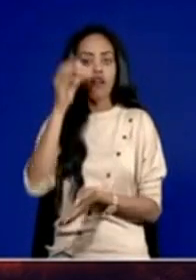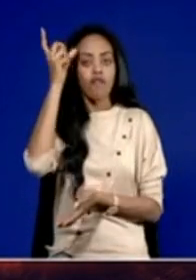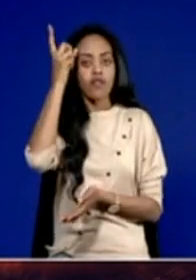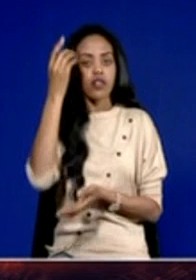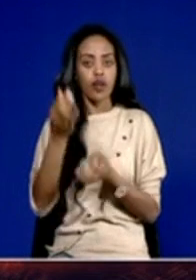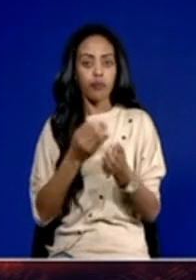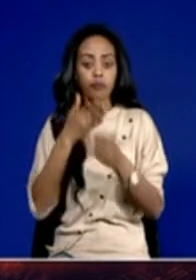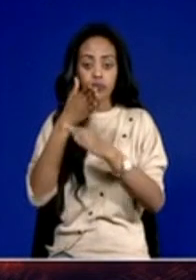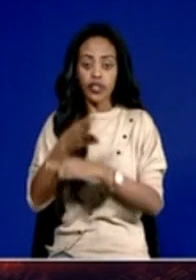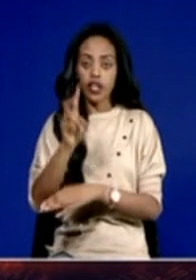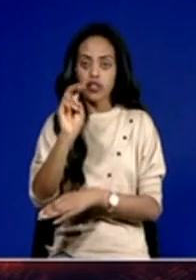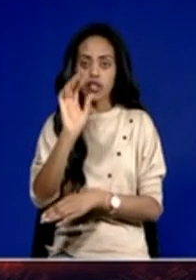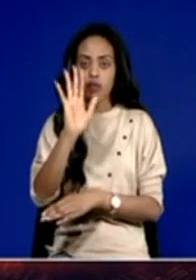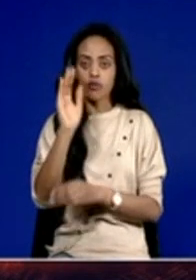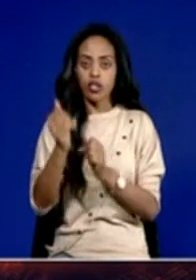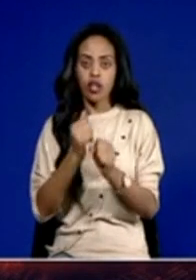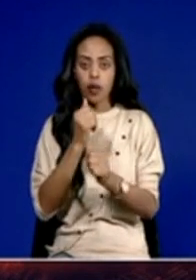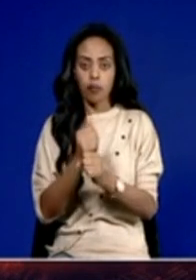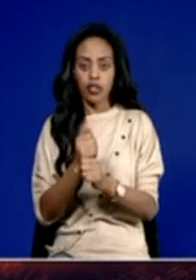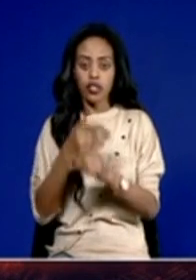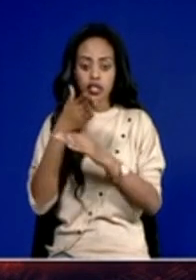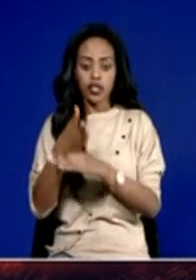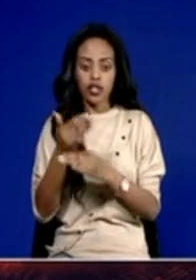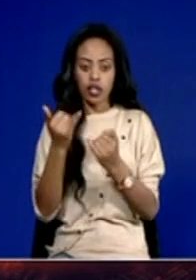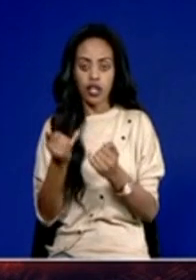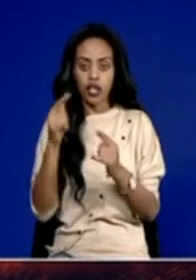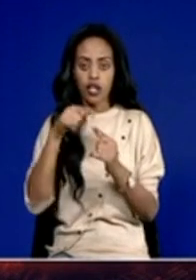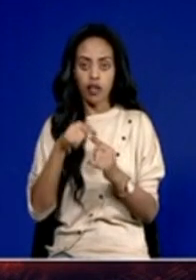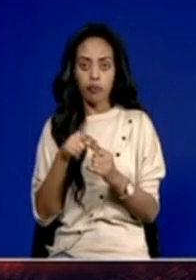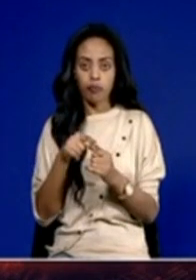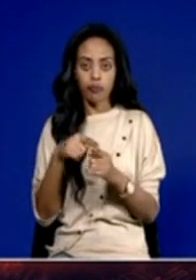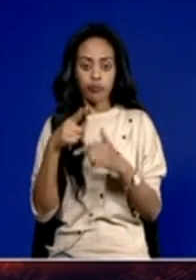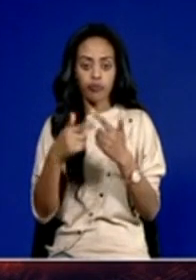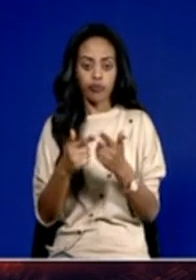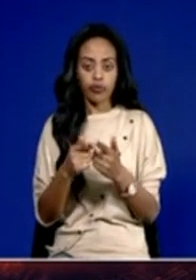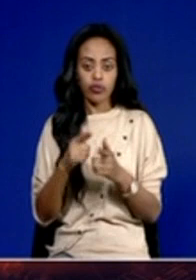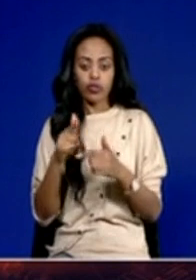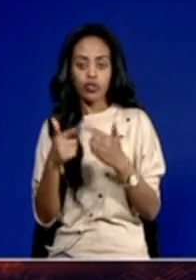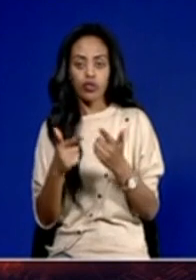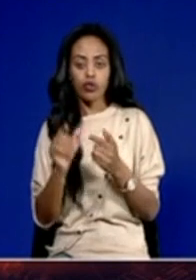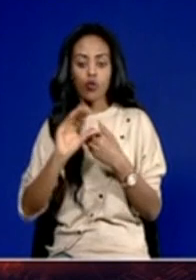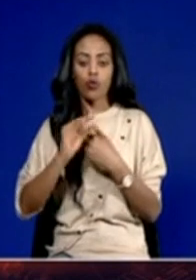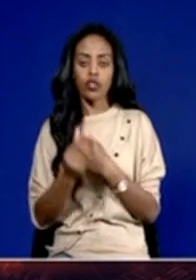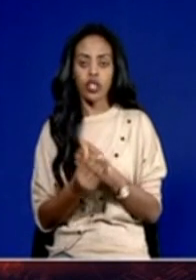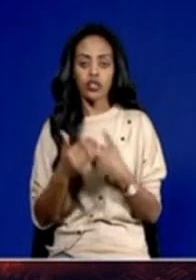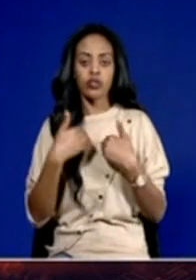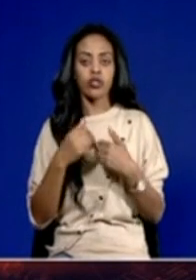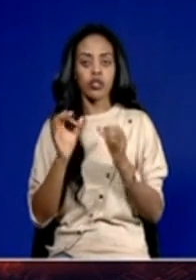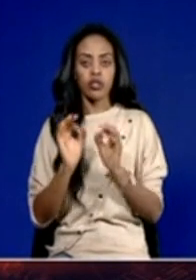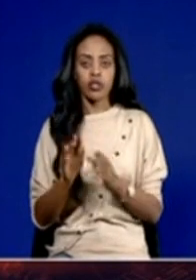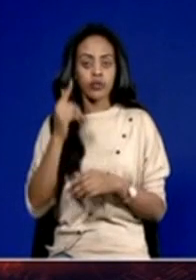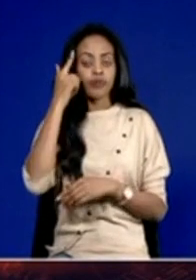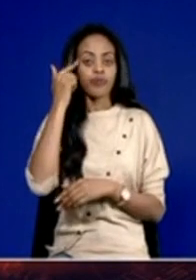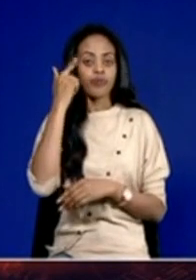ድሕሪ 25 ዓመት ድሕሪ ደጊም ናብ መኻነና ገለ እናበልና ንኸደሉ ኩነታት ክህሉ የብሉን